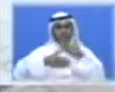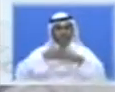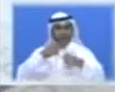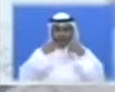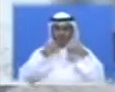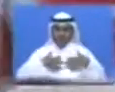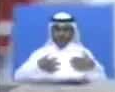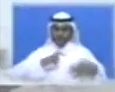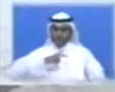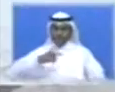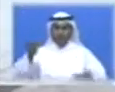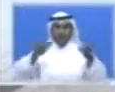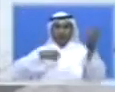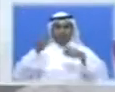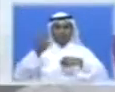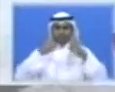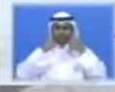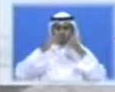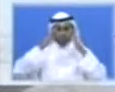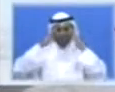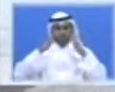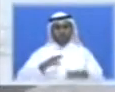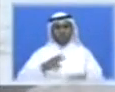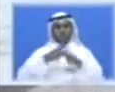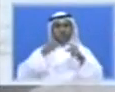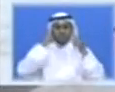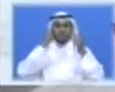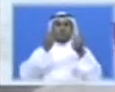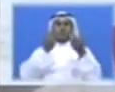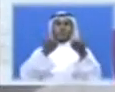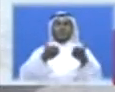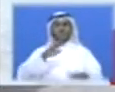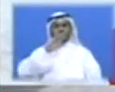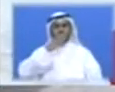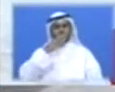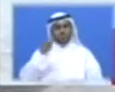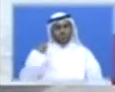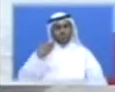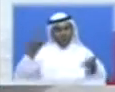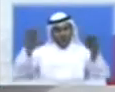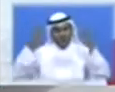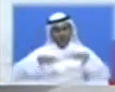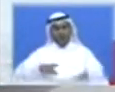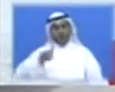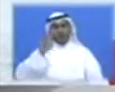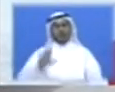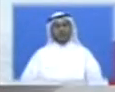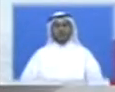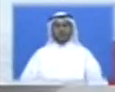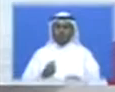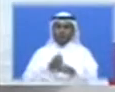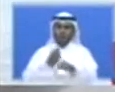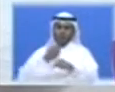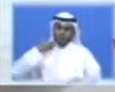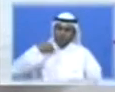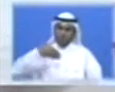دائما احنا متعودين على كرمهم، متعودين على تعاونهم، الله يجزيهم الخير وإن شاء الله أنه دائما